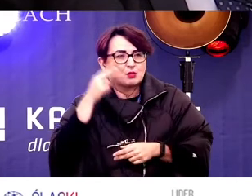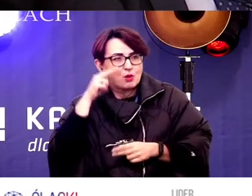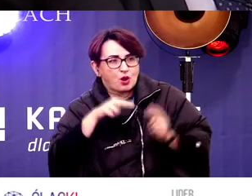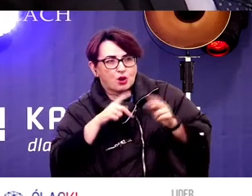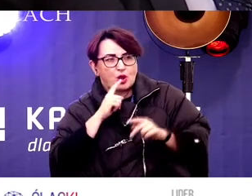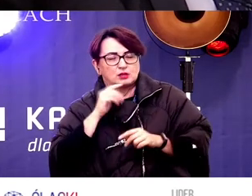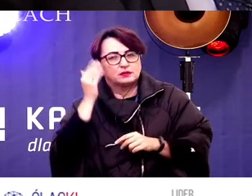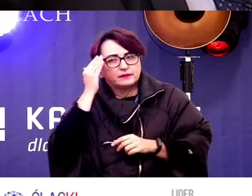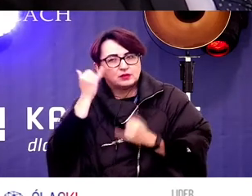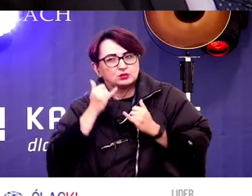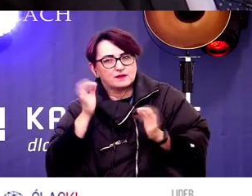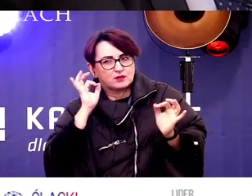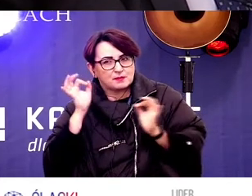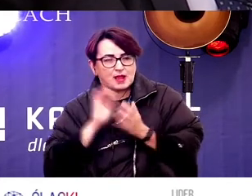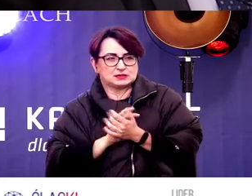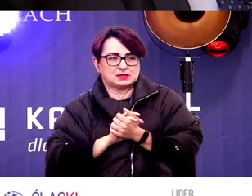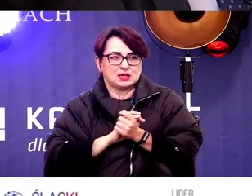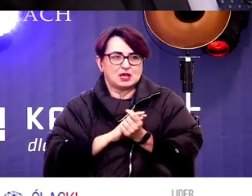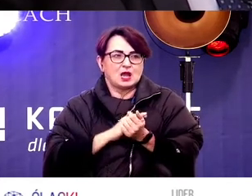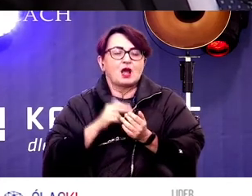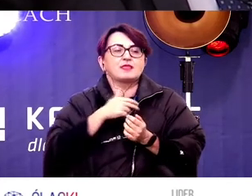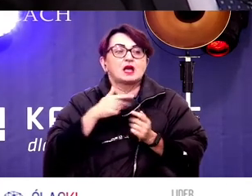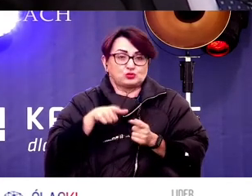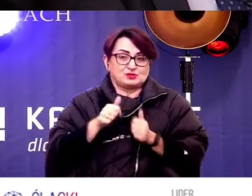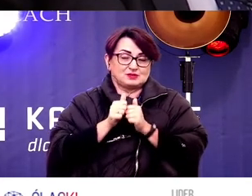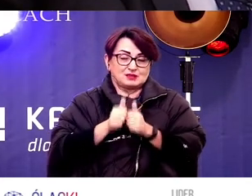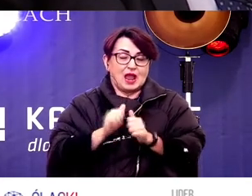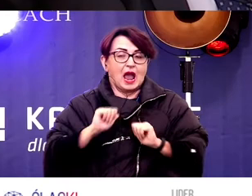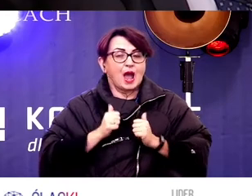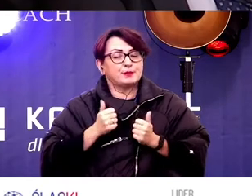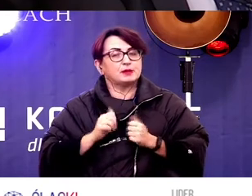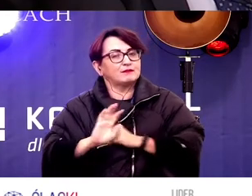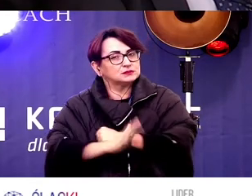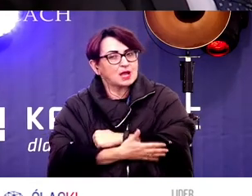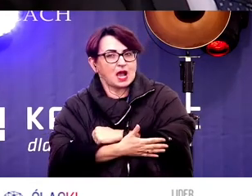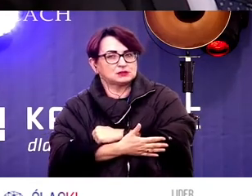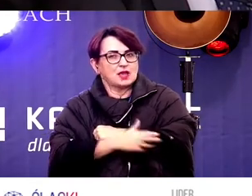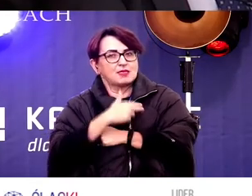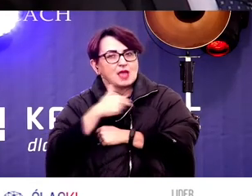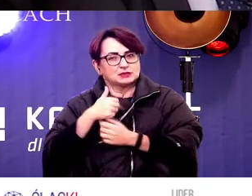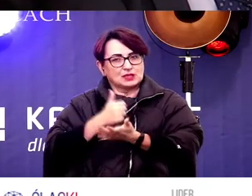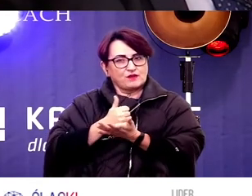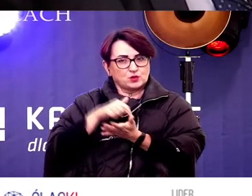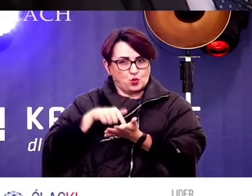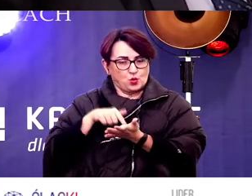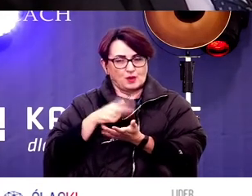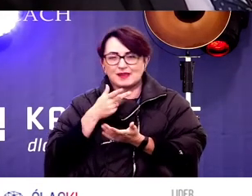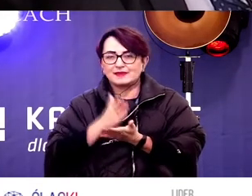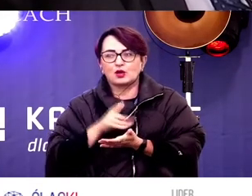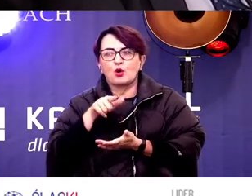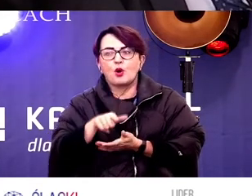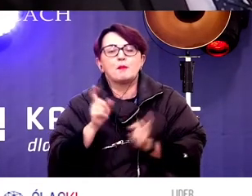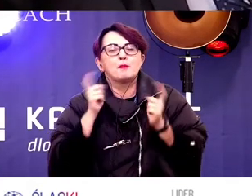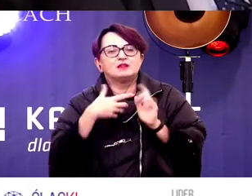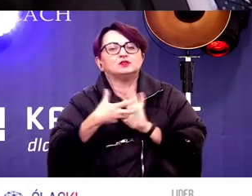tematy. Czasami potrafimy, znaczy to jest naszym zadaniem, żeby zdobyć poparcie dla naszego stanowiska nie tylko w